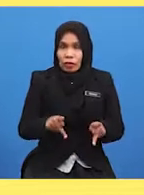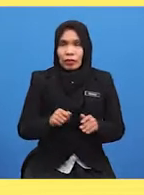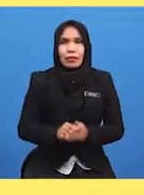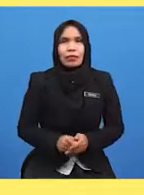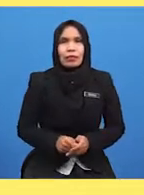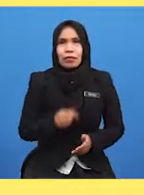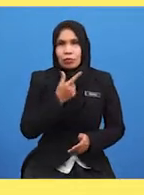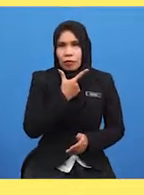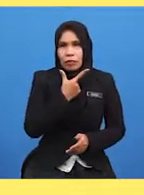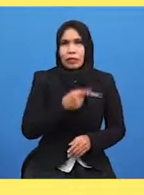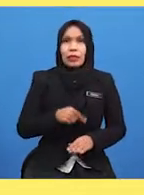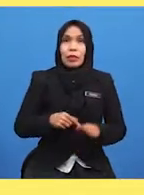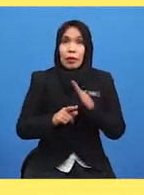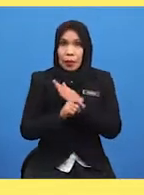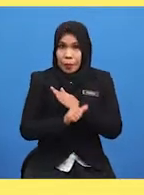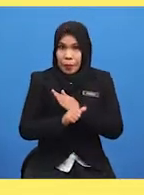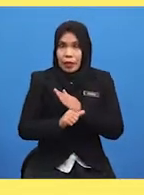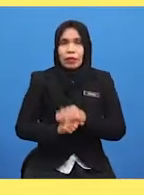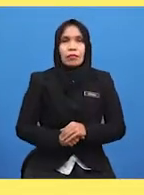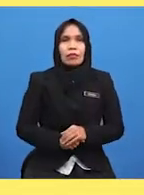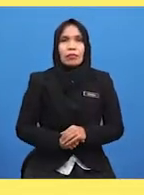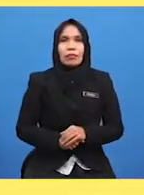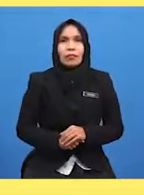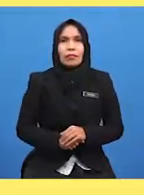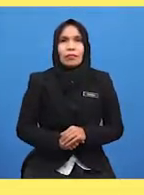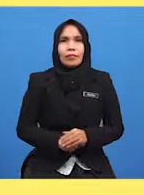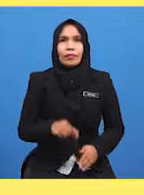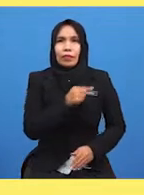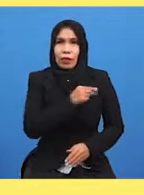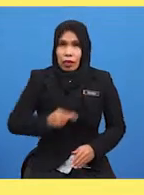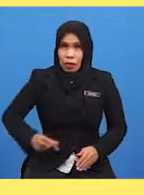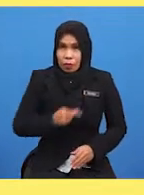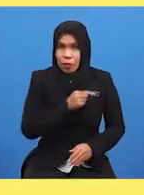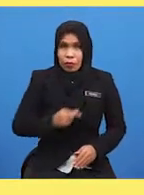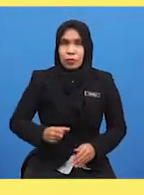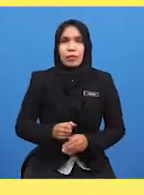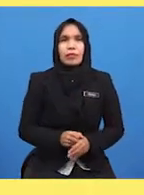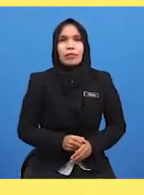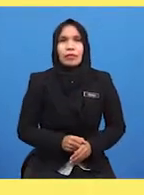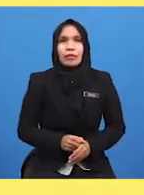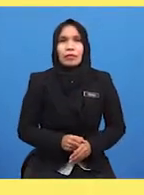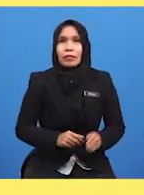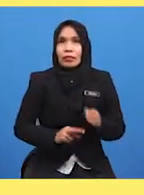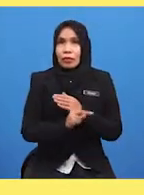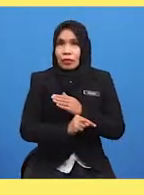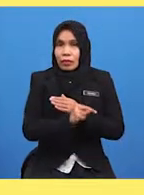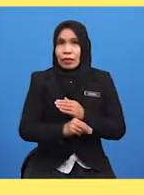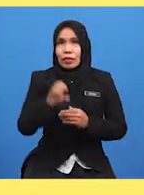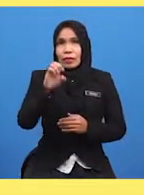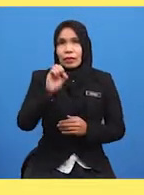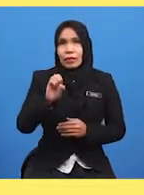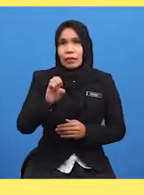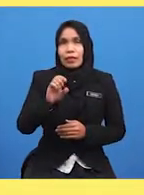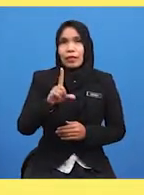perjanjian pangkur 1874 kabel negeri-negeri Islam telah pihak yang terlibat dalam kekacauan di